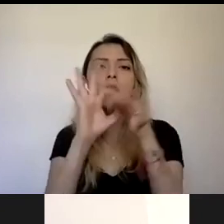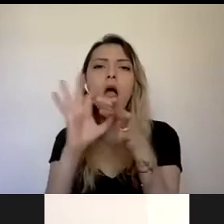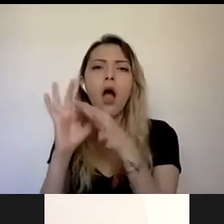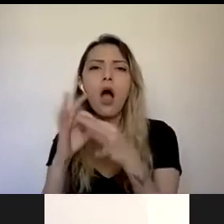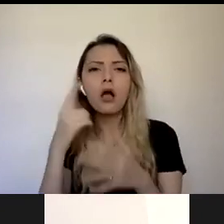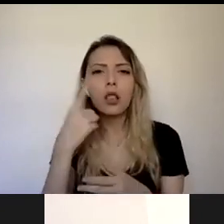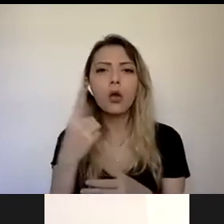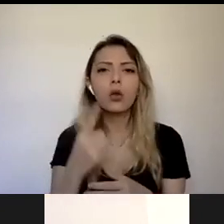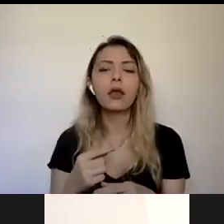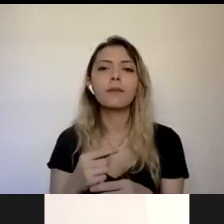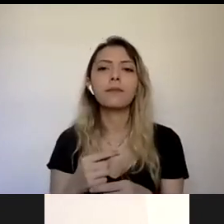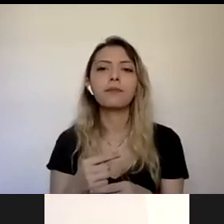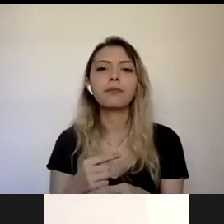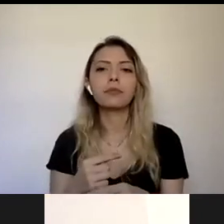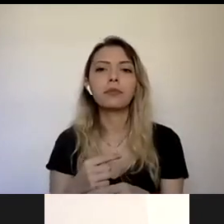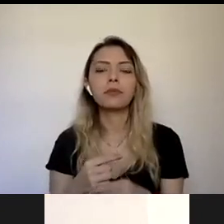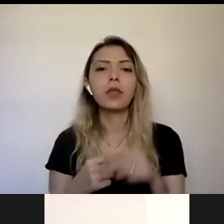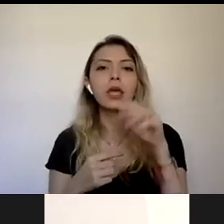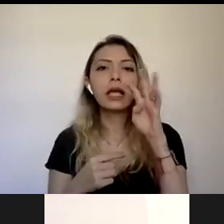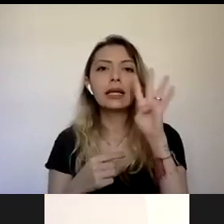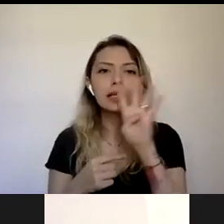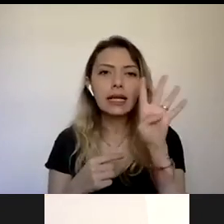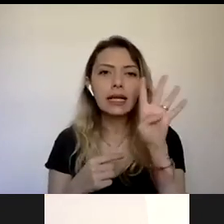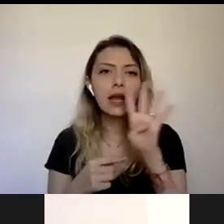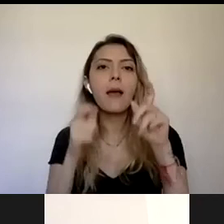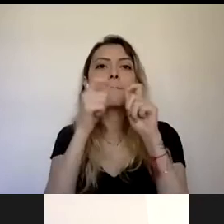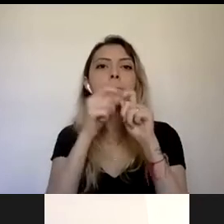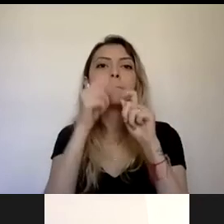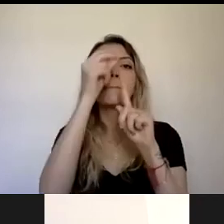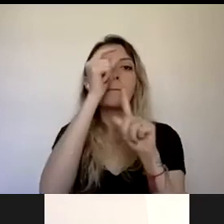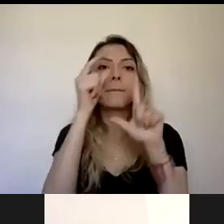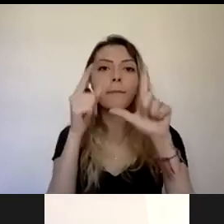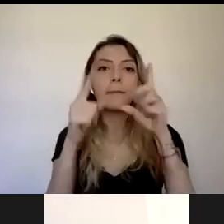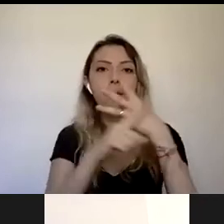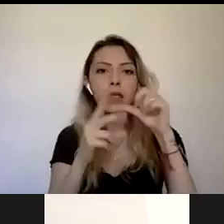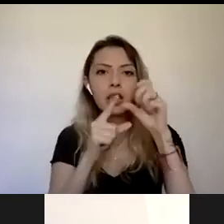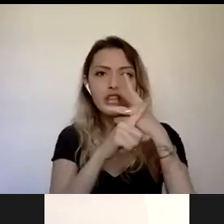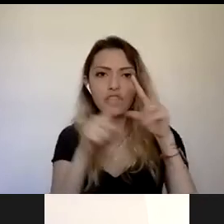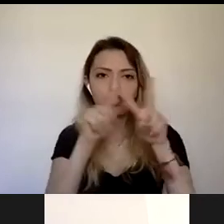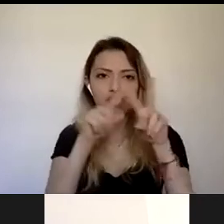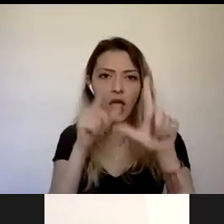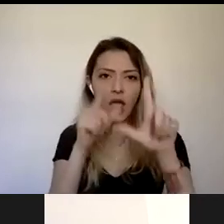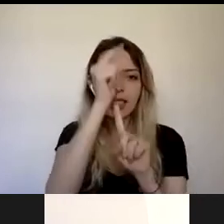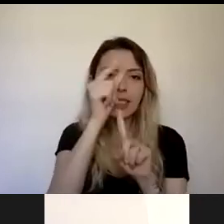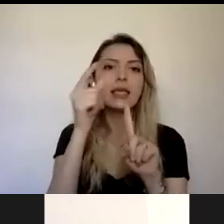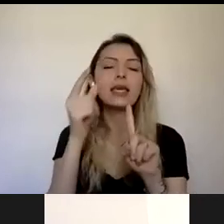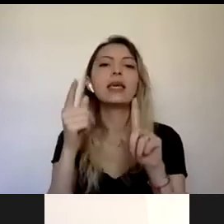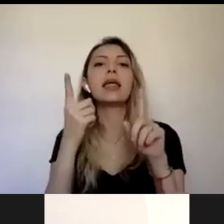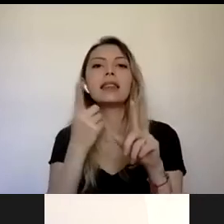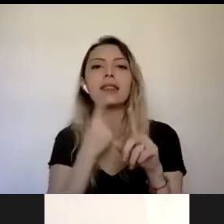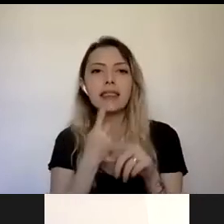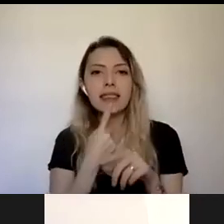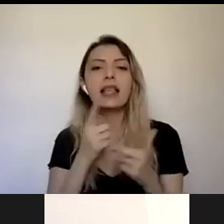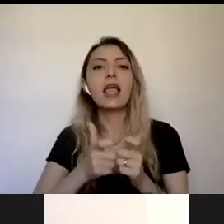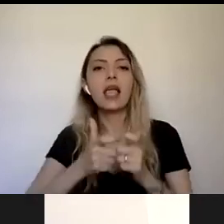40 bileşenli dil hakları izleme, belgeleme ve raporlama ağı var. Dil hakları konusunda,